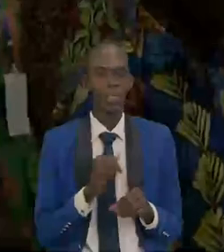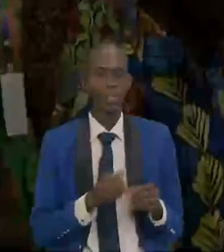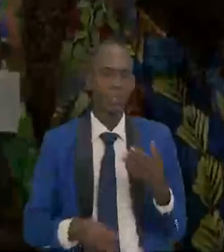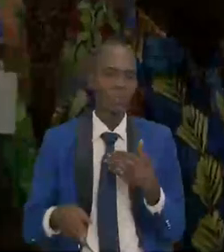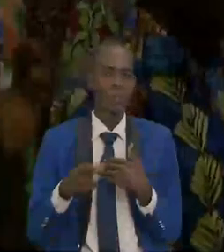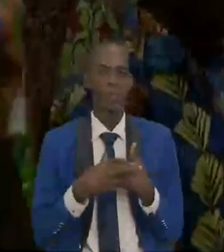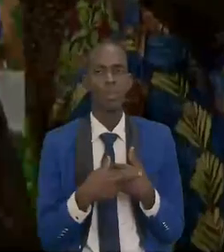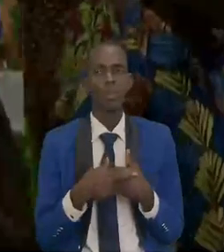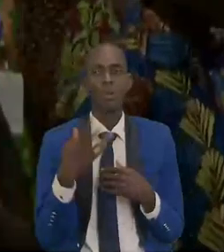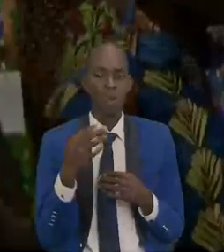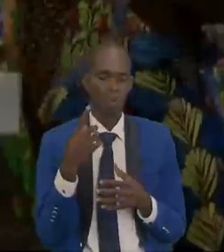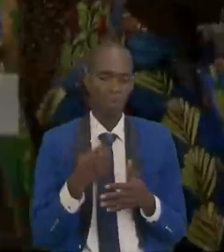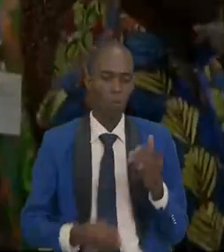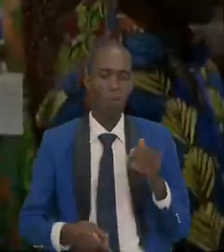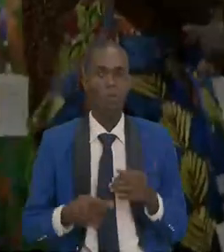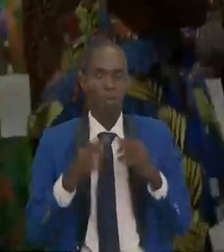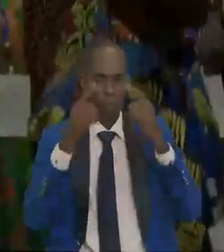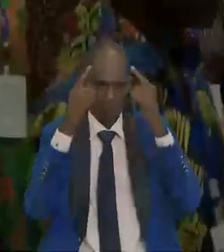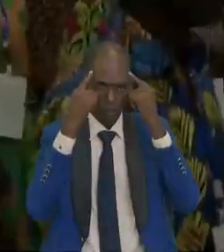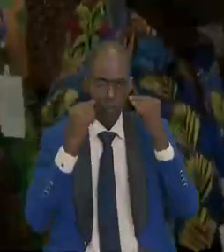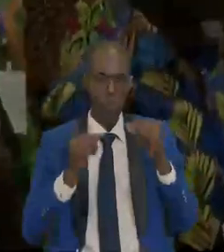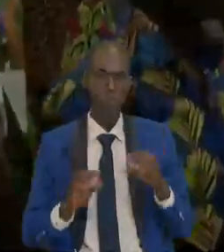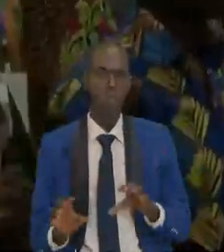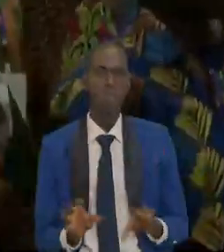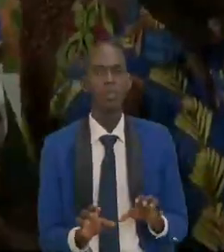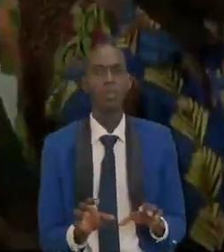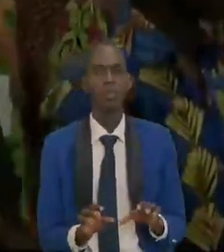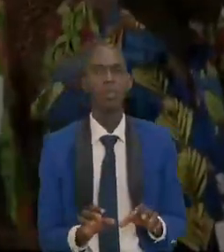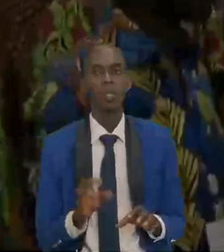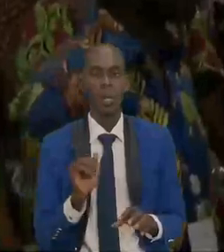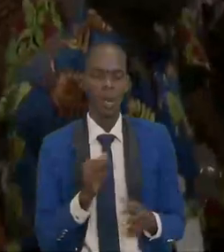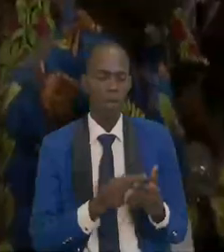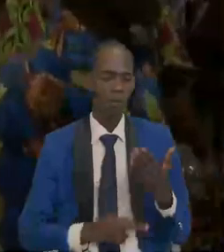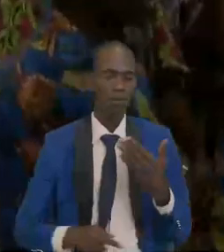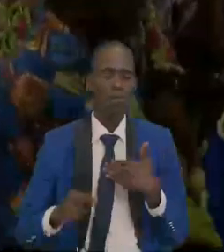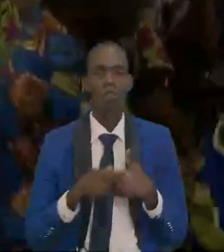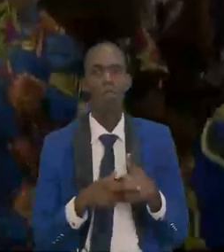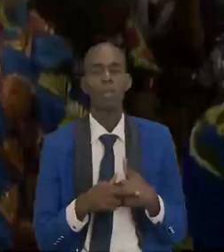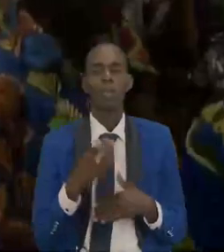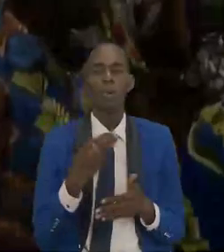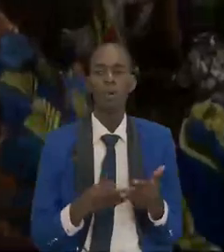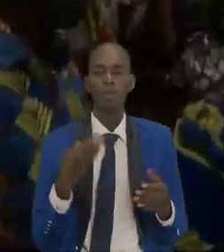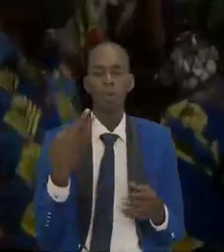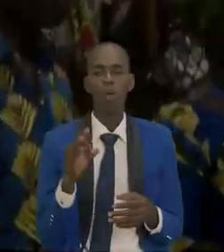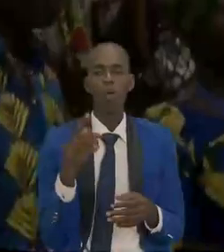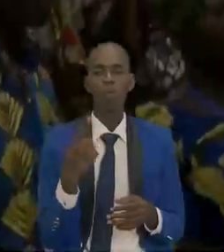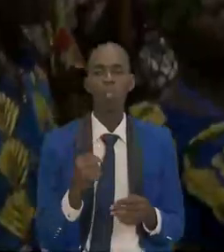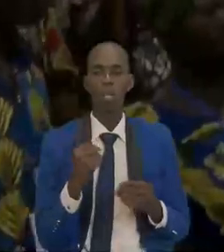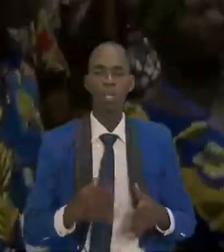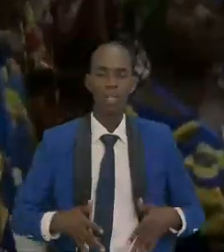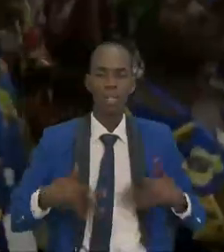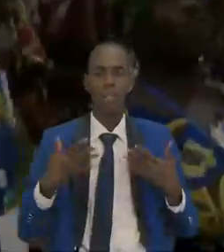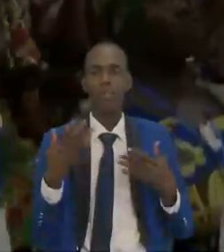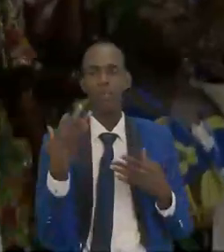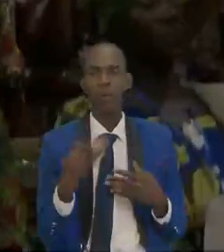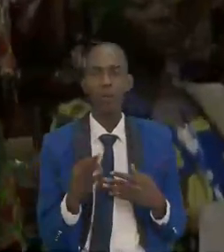restauration de ce que Moïse a fait, une restauration de la vie de foi de